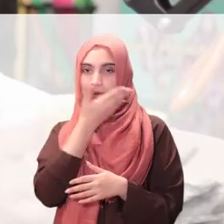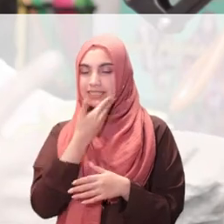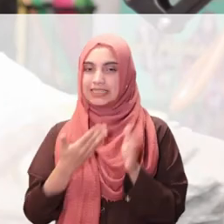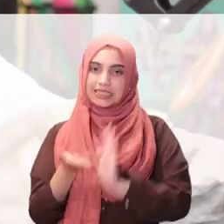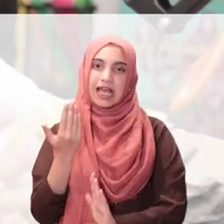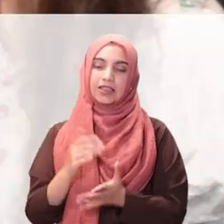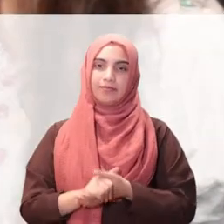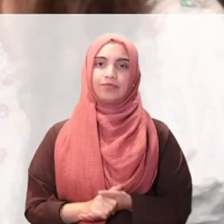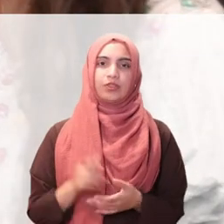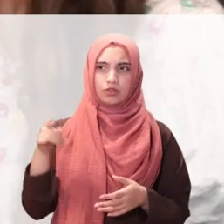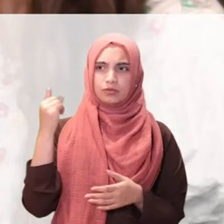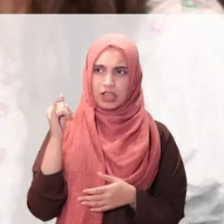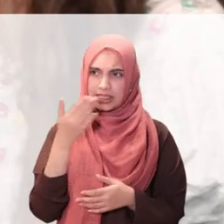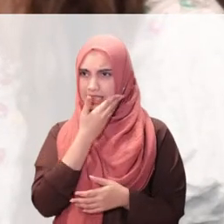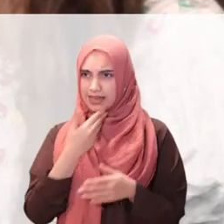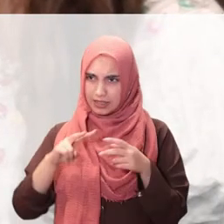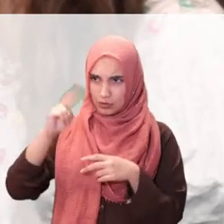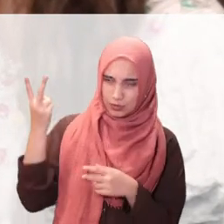डू डू